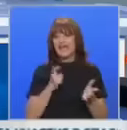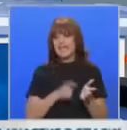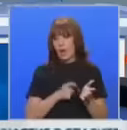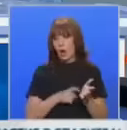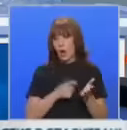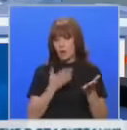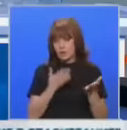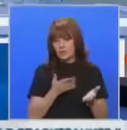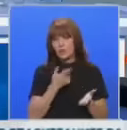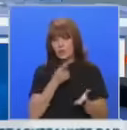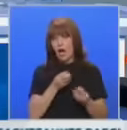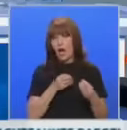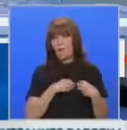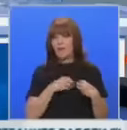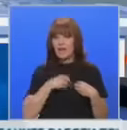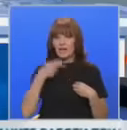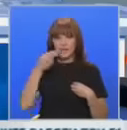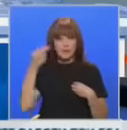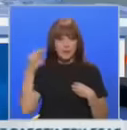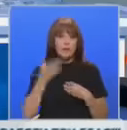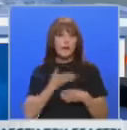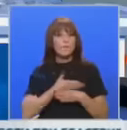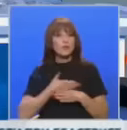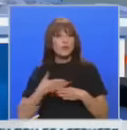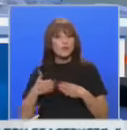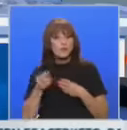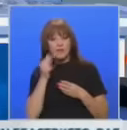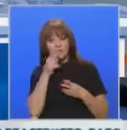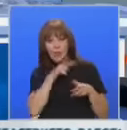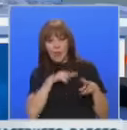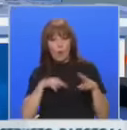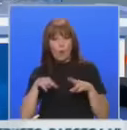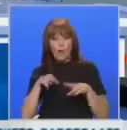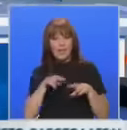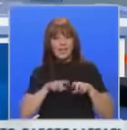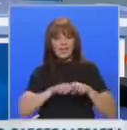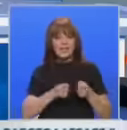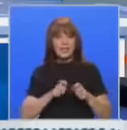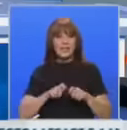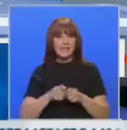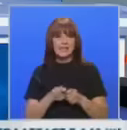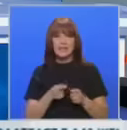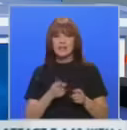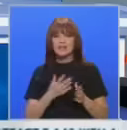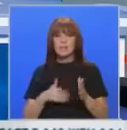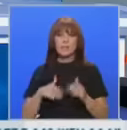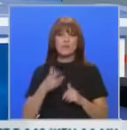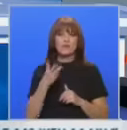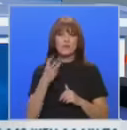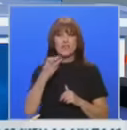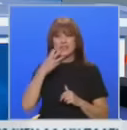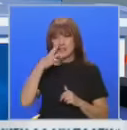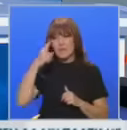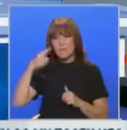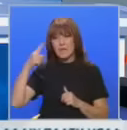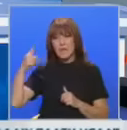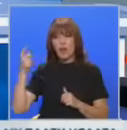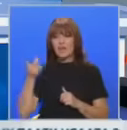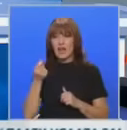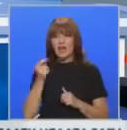днес институциите. Продължава оценката на щетите, но по данните до сега те са за повече от 30 милиона лева. За